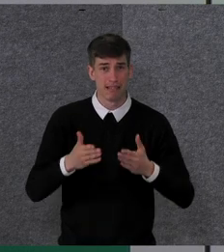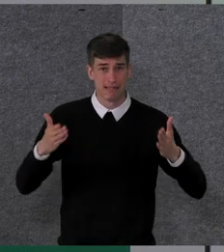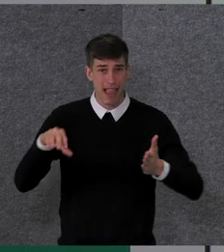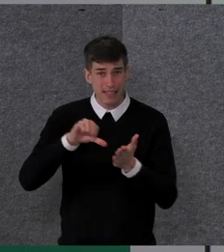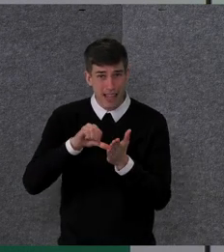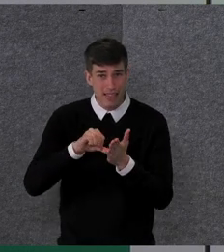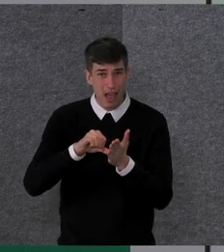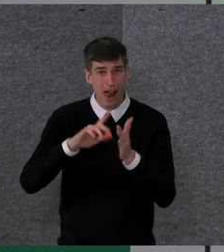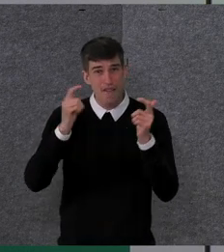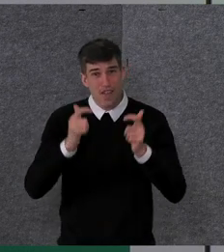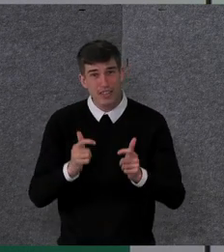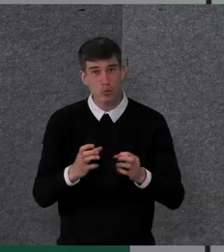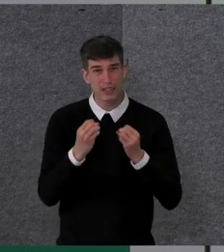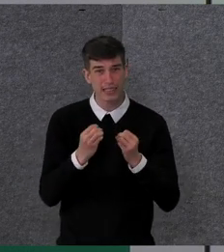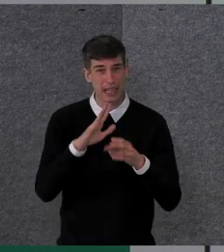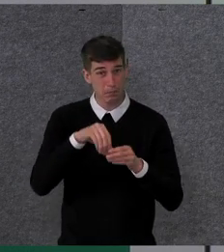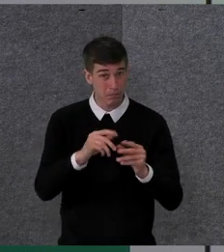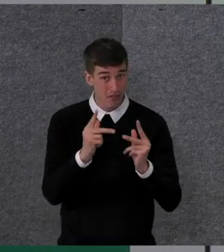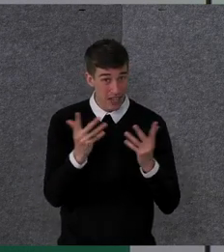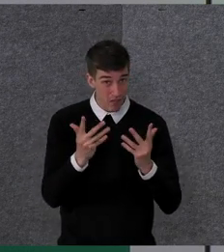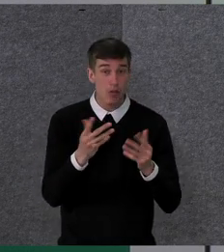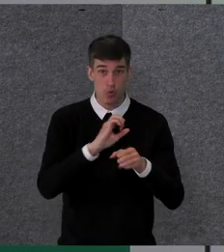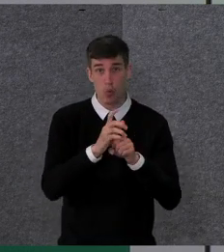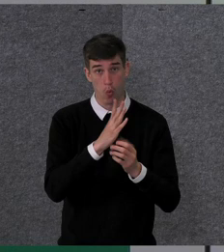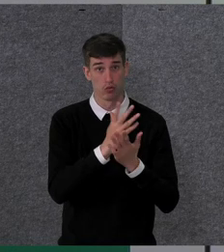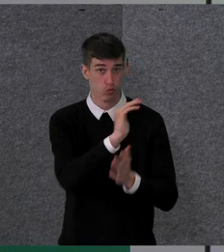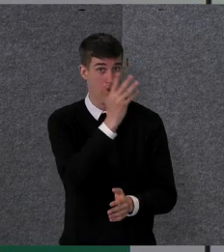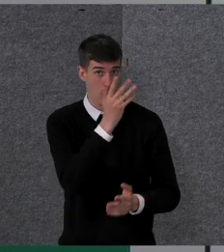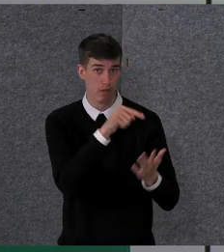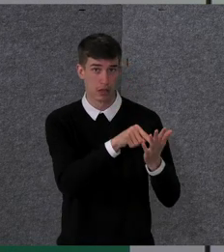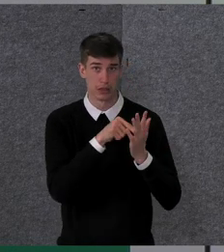unsere Versorgungssicherheit sind, hat uns Corona gerade vor Augen geführt.